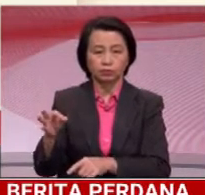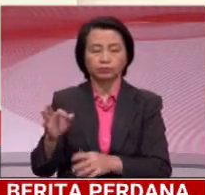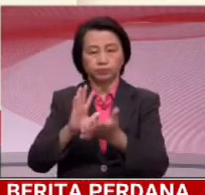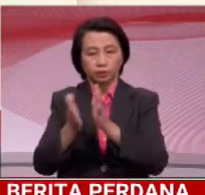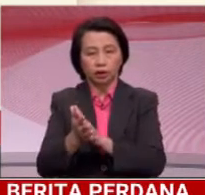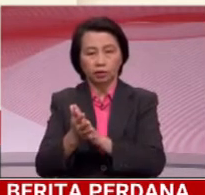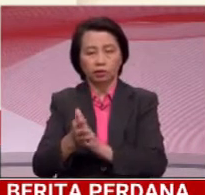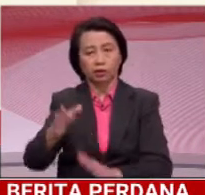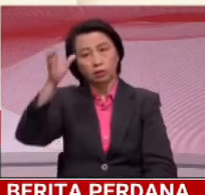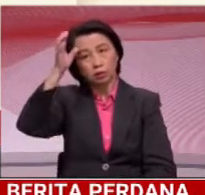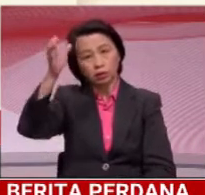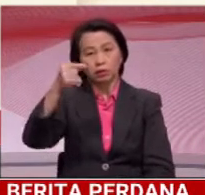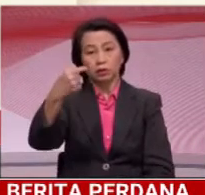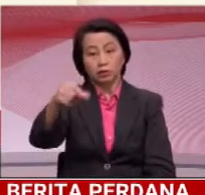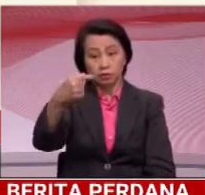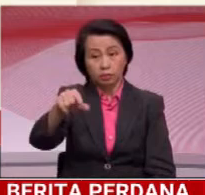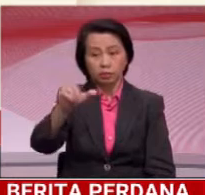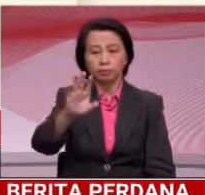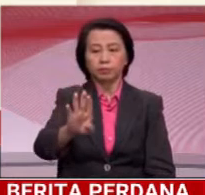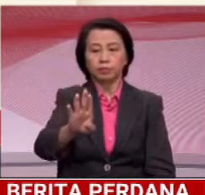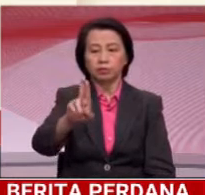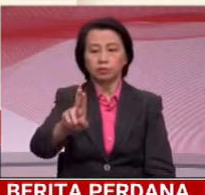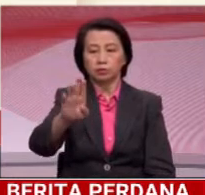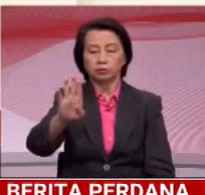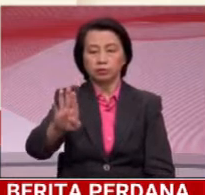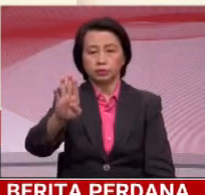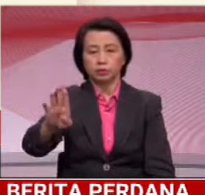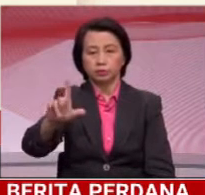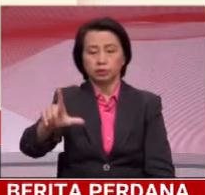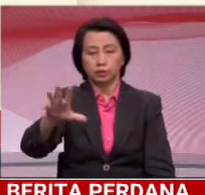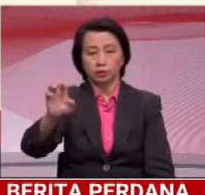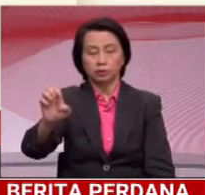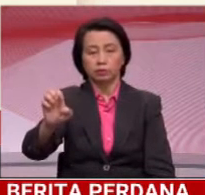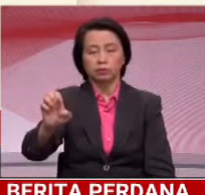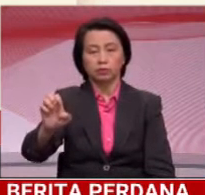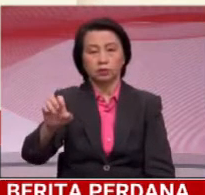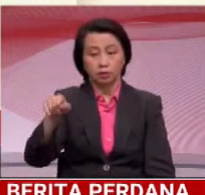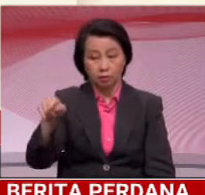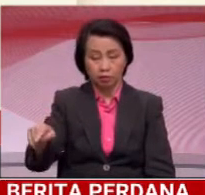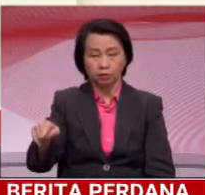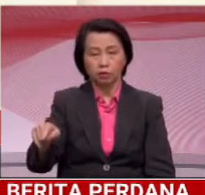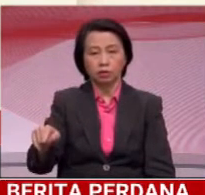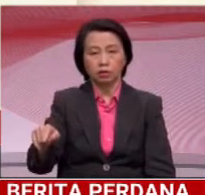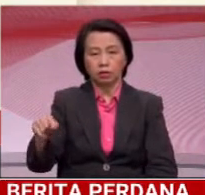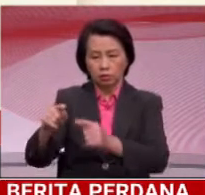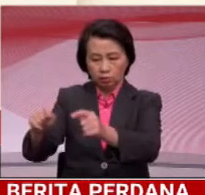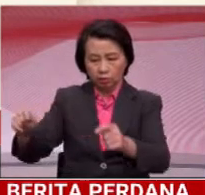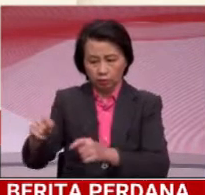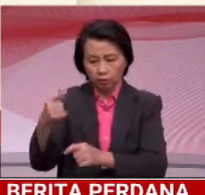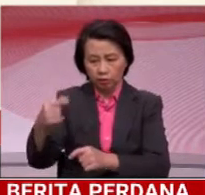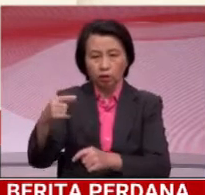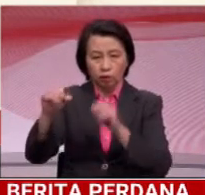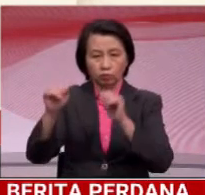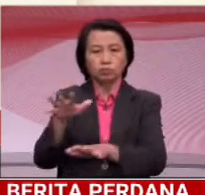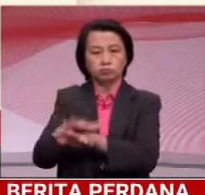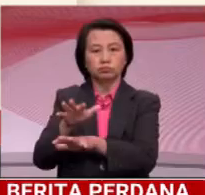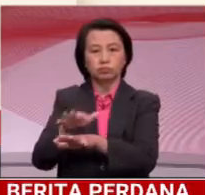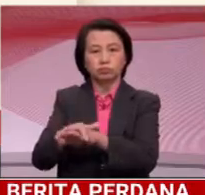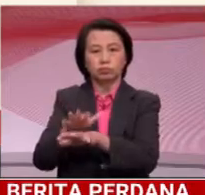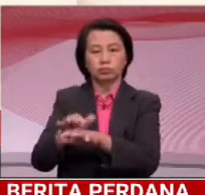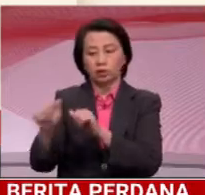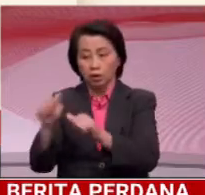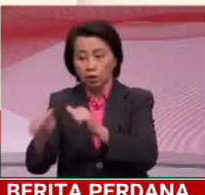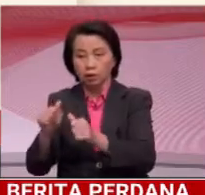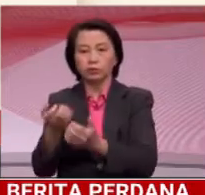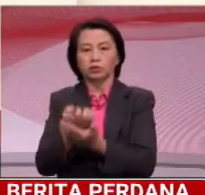Maka konsep green bubble ini ataupun laluan hijau ini boleh merancakkan semula